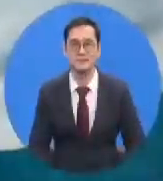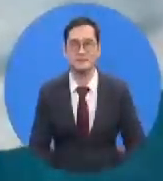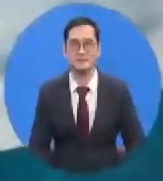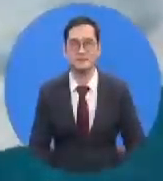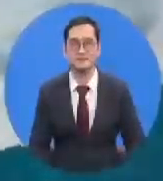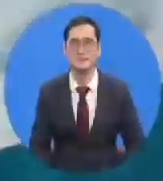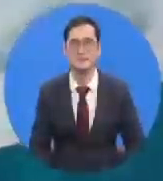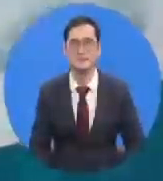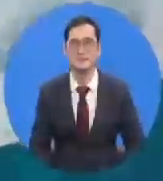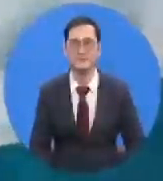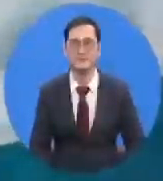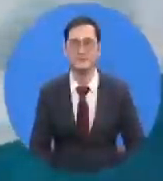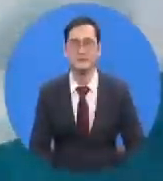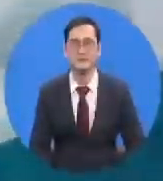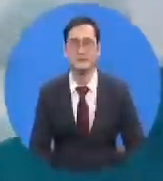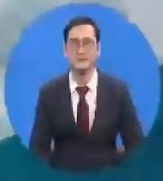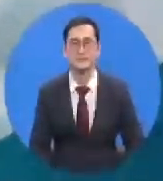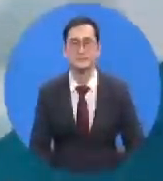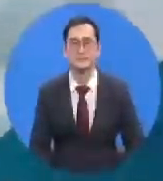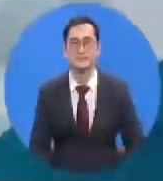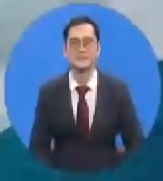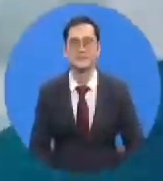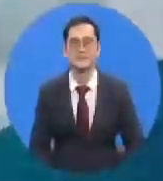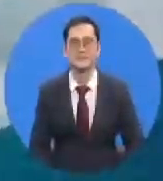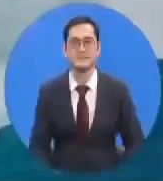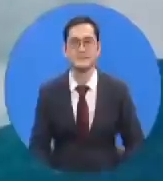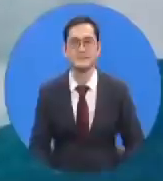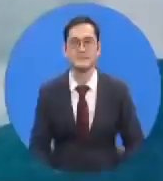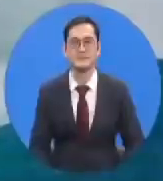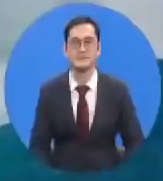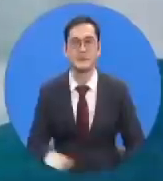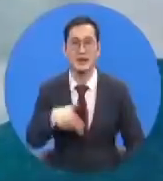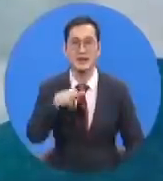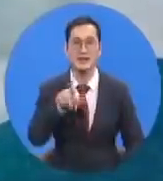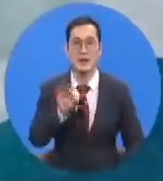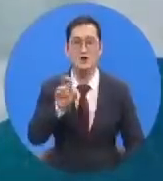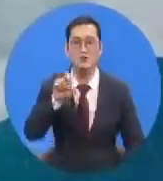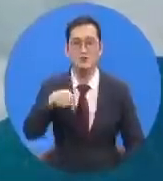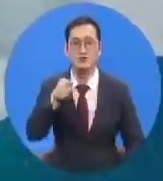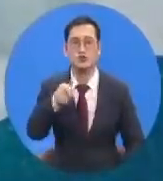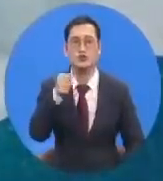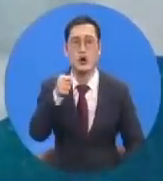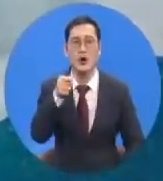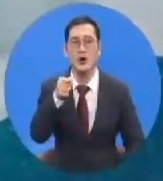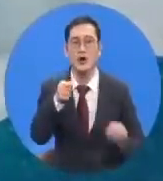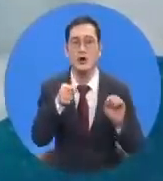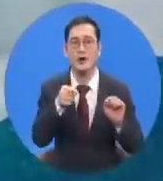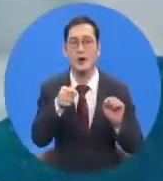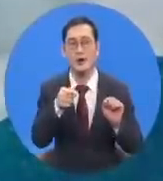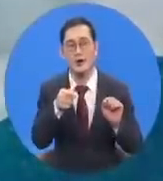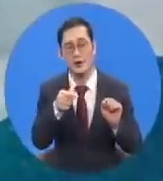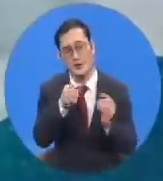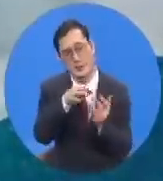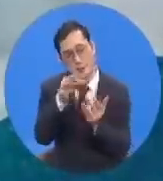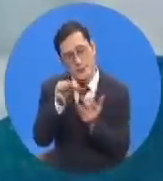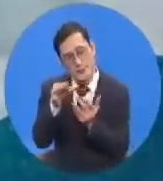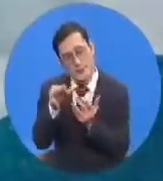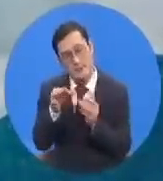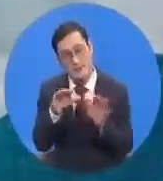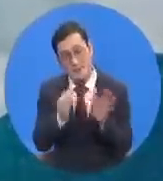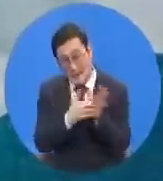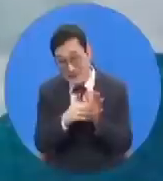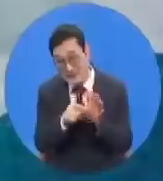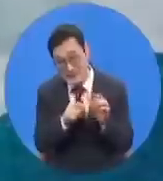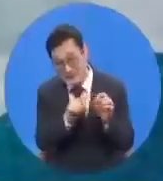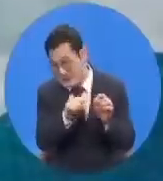그런데요, 이 지금까지에 있었던 정무수석들과 비교를 해보면 친문계로 분류되지 않는 인물이거든요. 네.